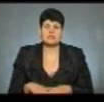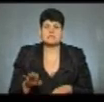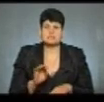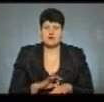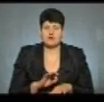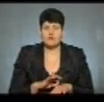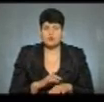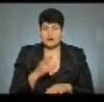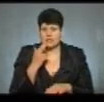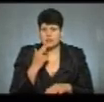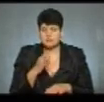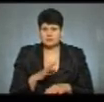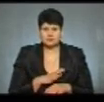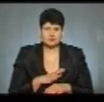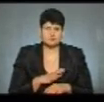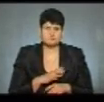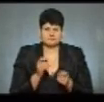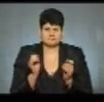захворювання на грип були